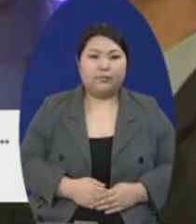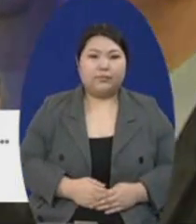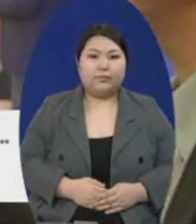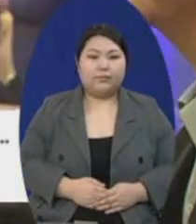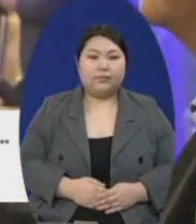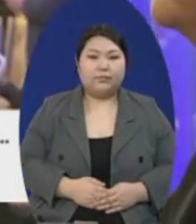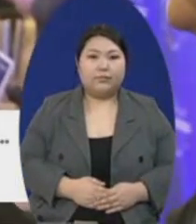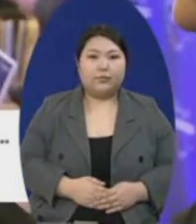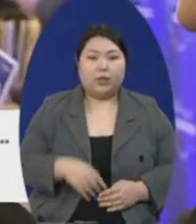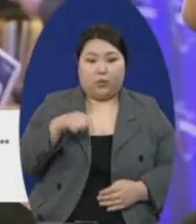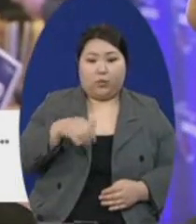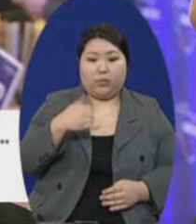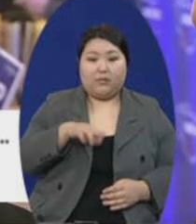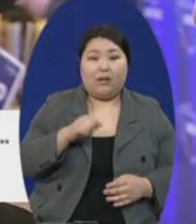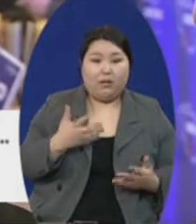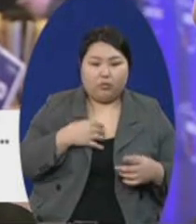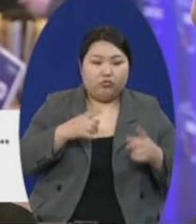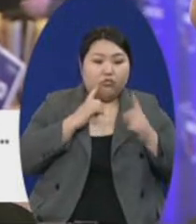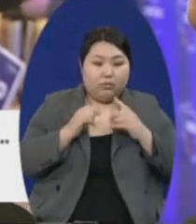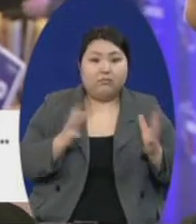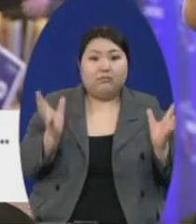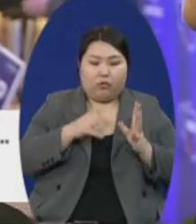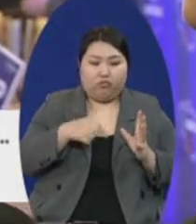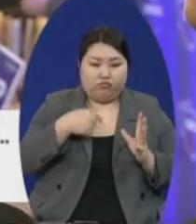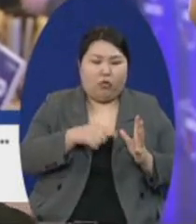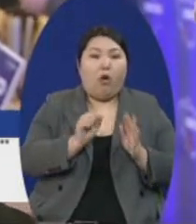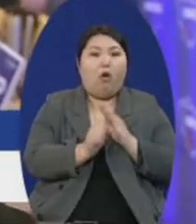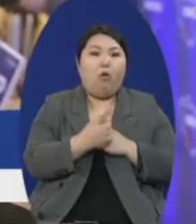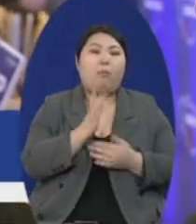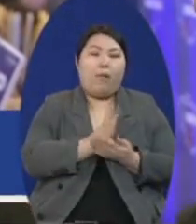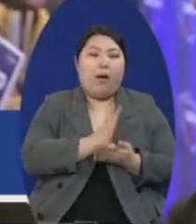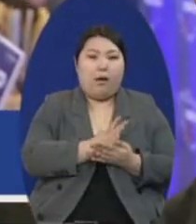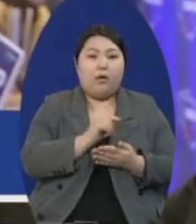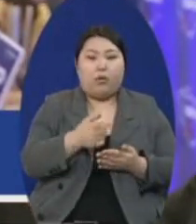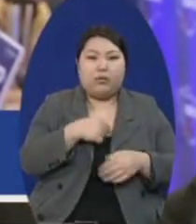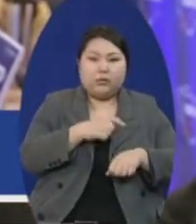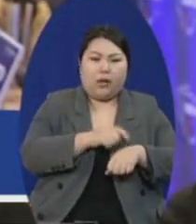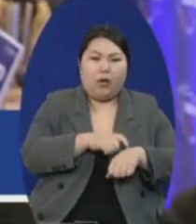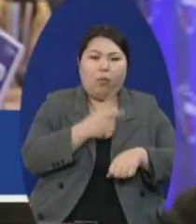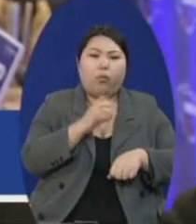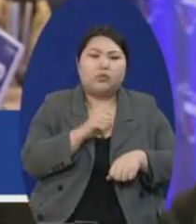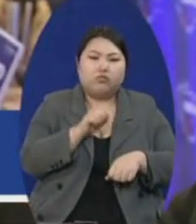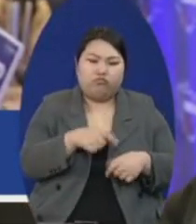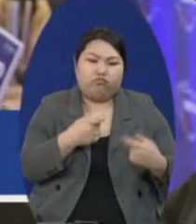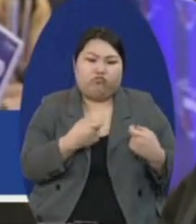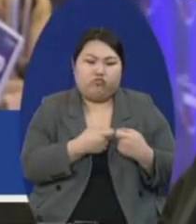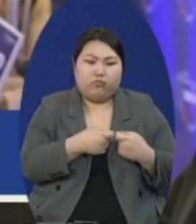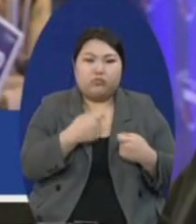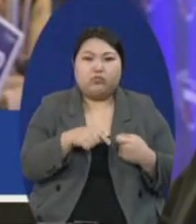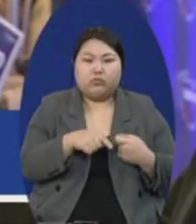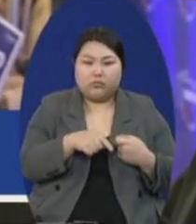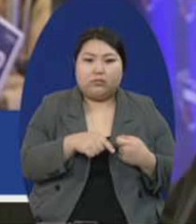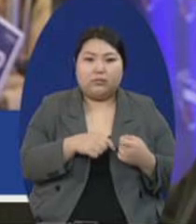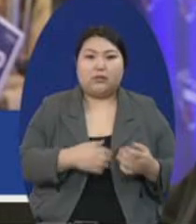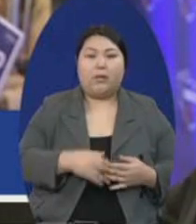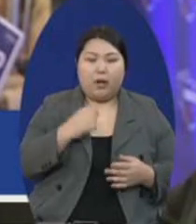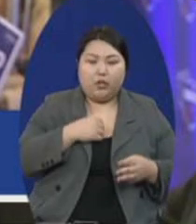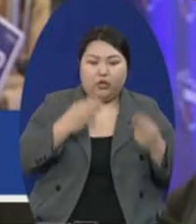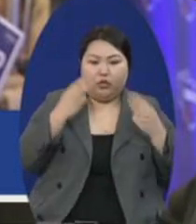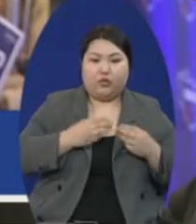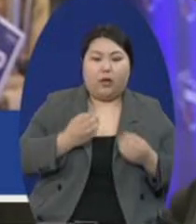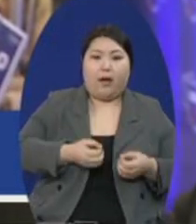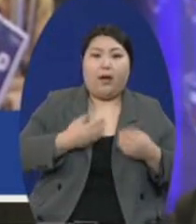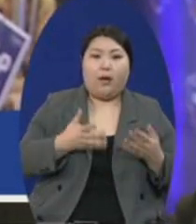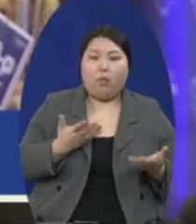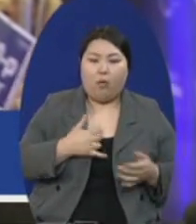Яг энэ удаагийн зөвлөлд суулгах бол хөрөнгөс олдлоготой болж байна. Цаг үеийн нөхцөлд галаад шийдвэр гаргах